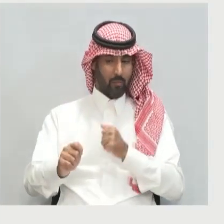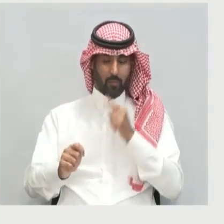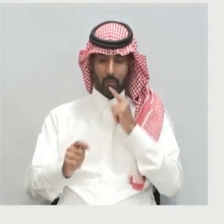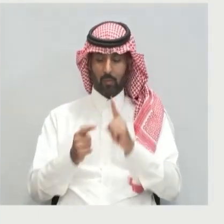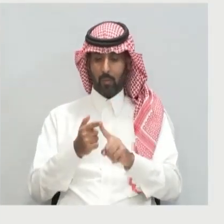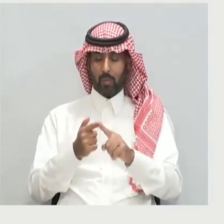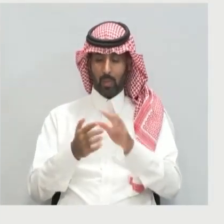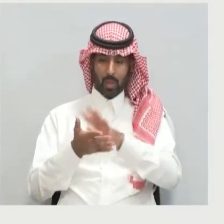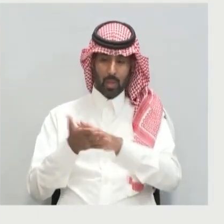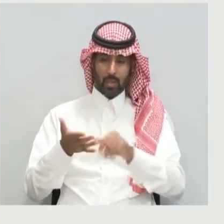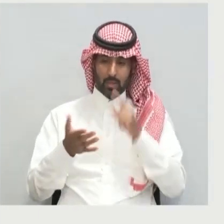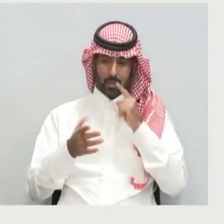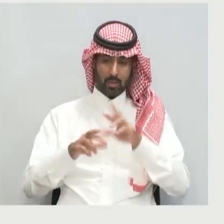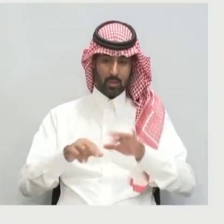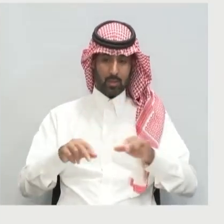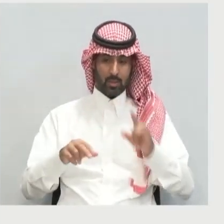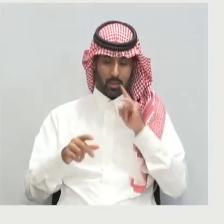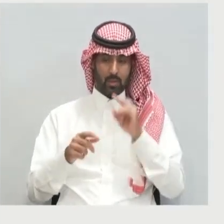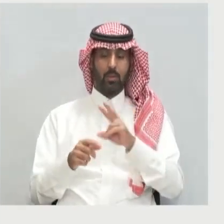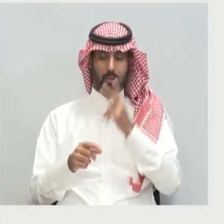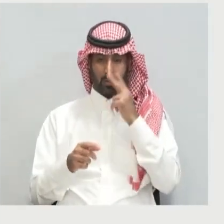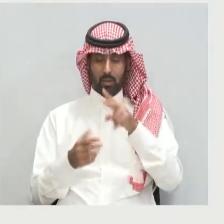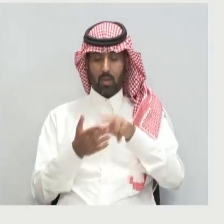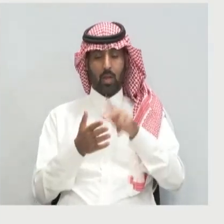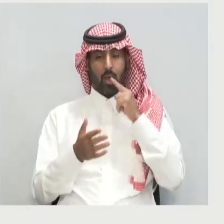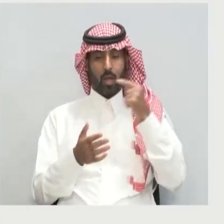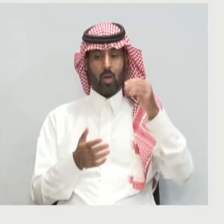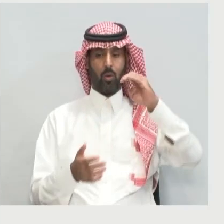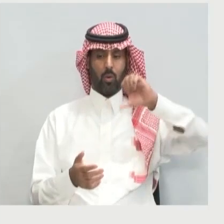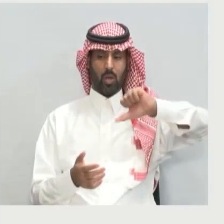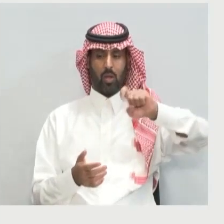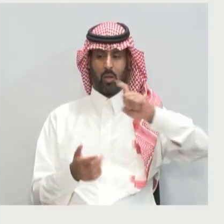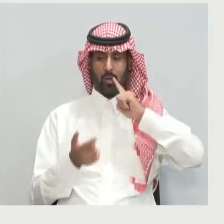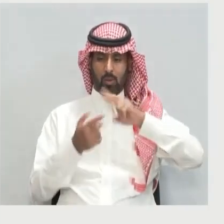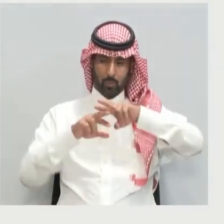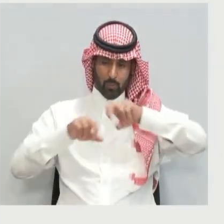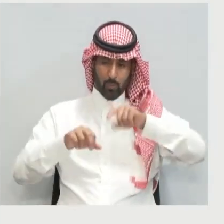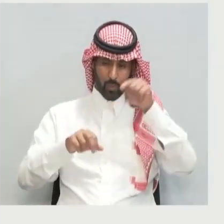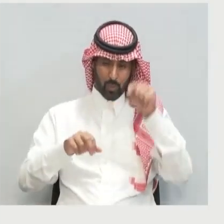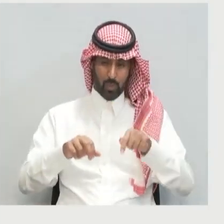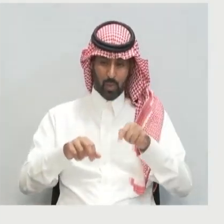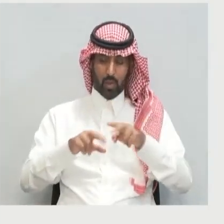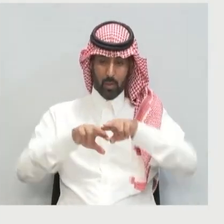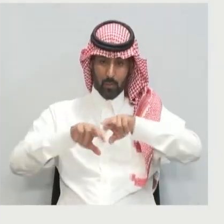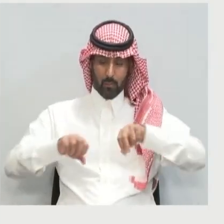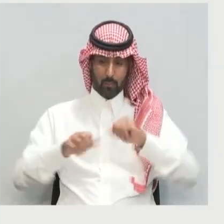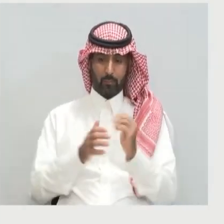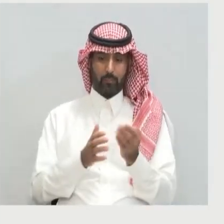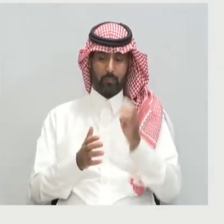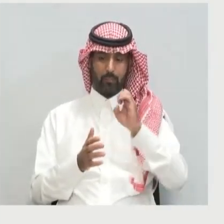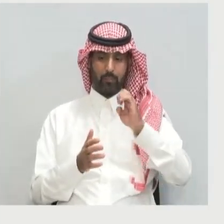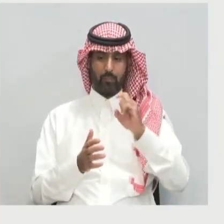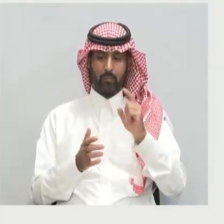عندنا تطبيق على متصفح جوجل نقوم في البحث عن